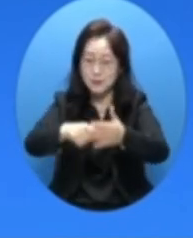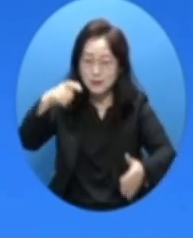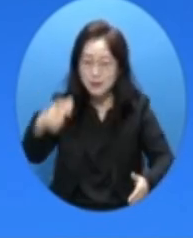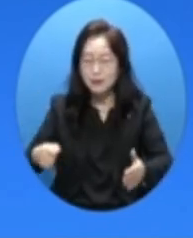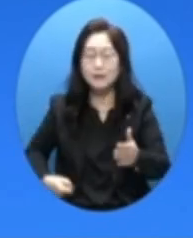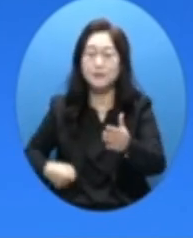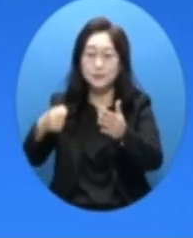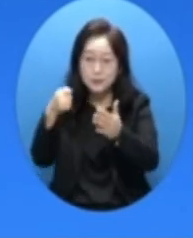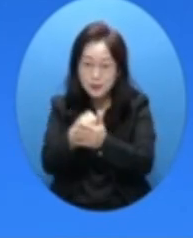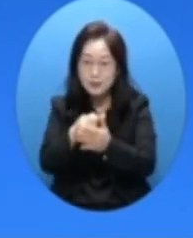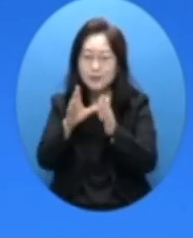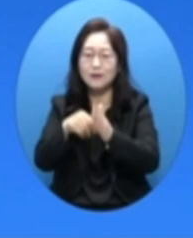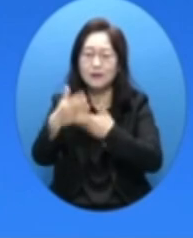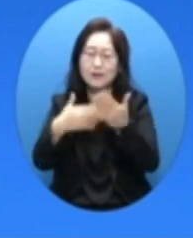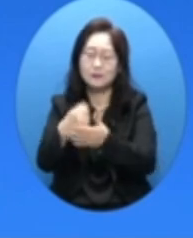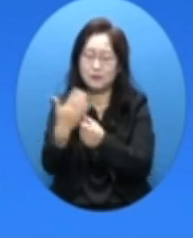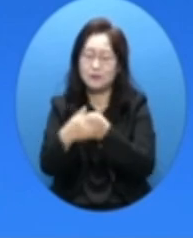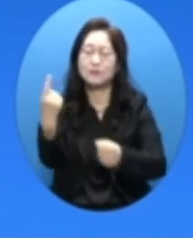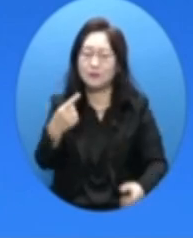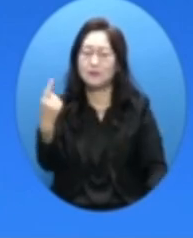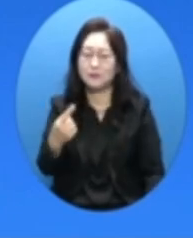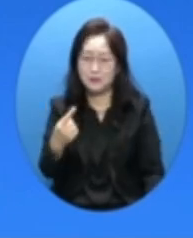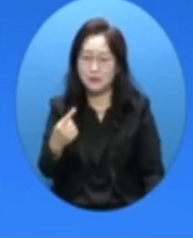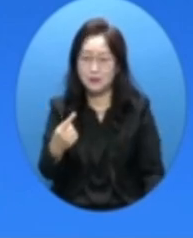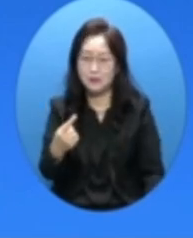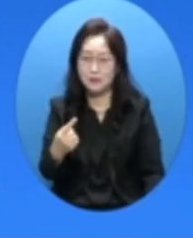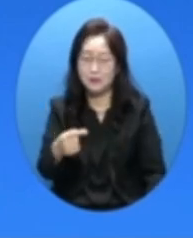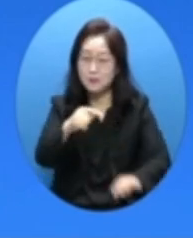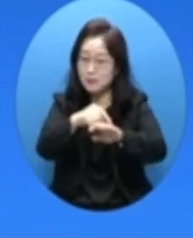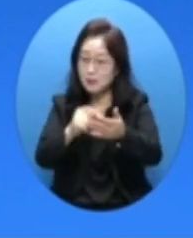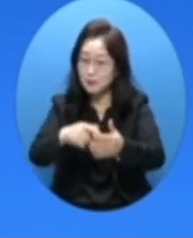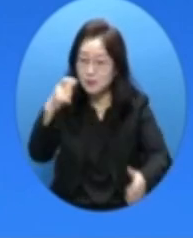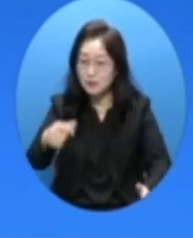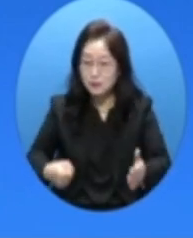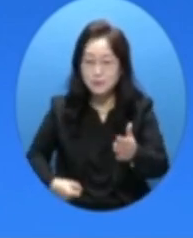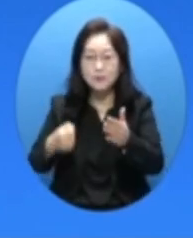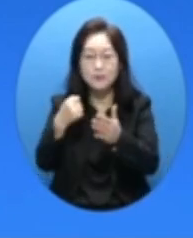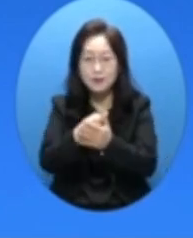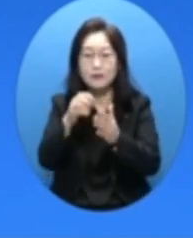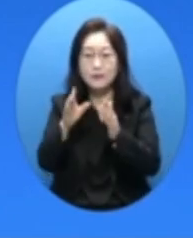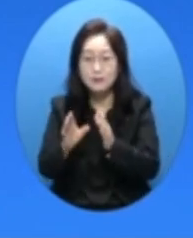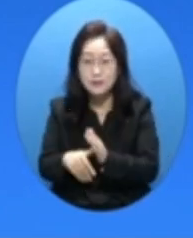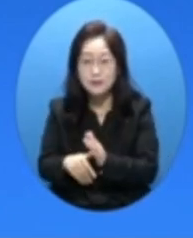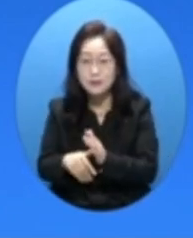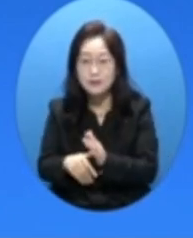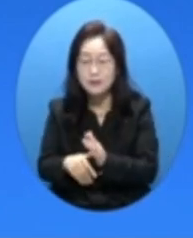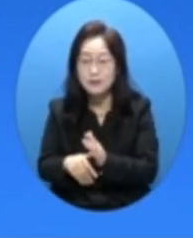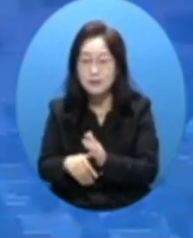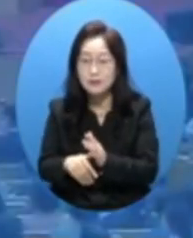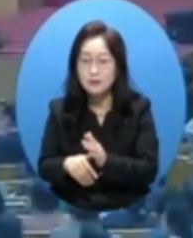하나님의 은혜가 임합니다 그런데 마음을 강하게 하고 담대하는데 있어서 우리를